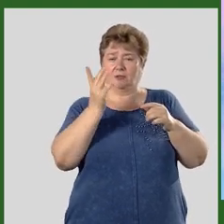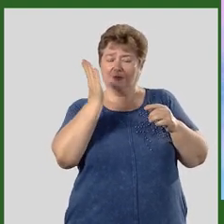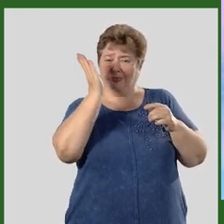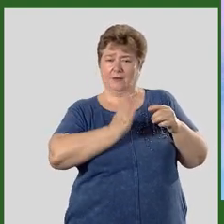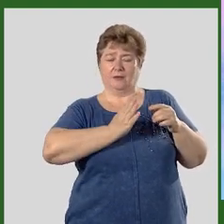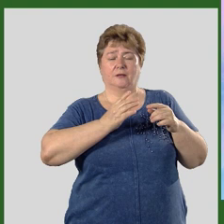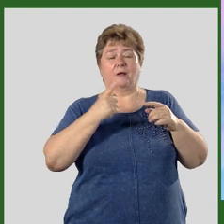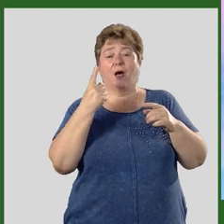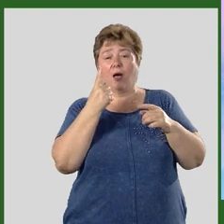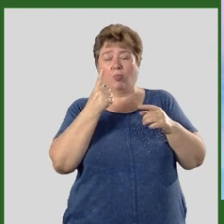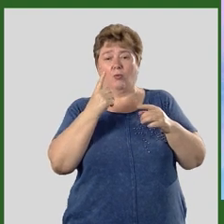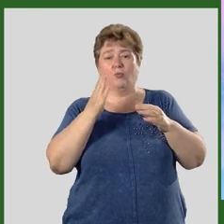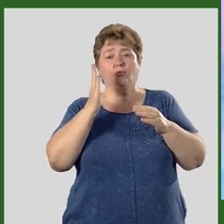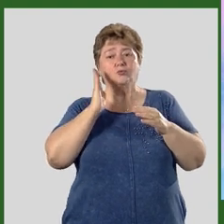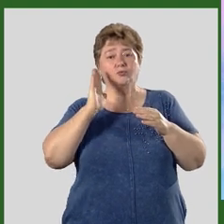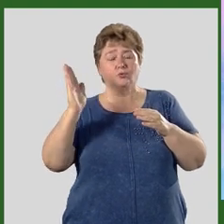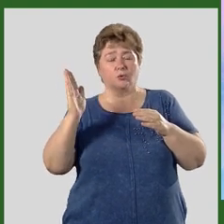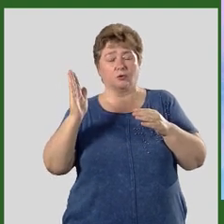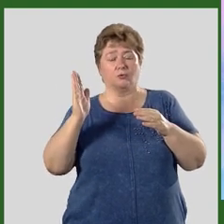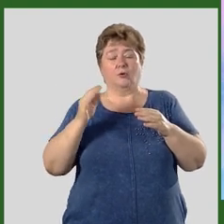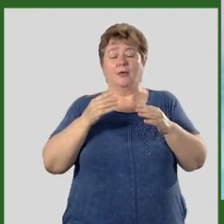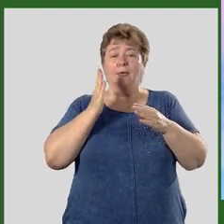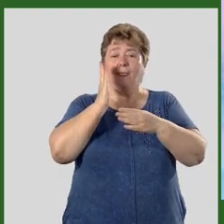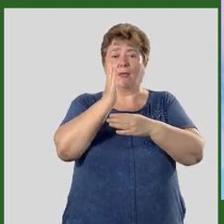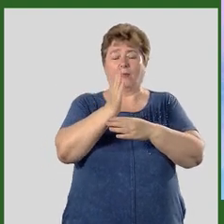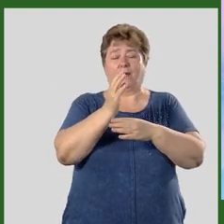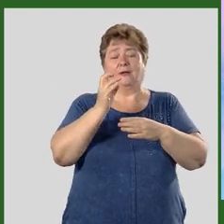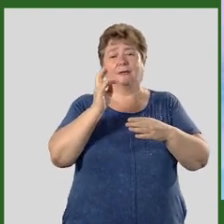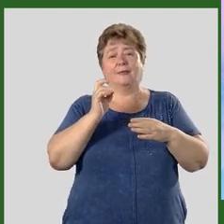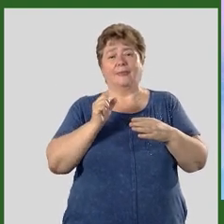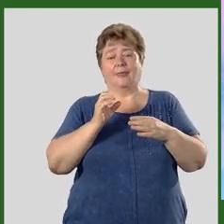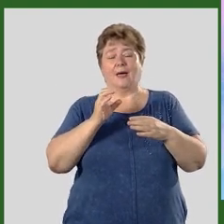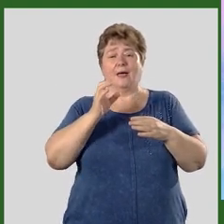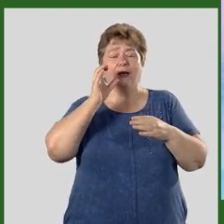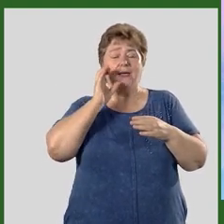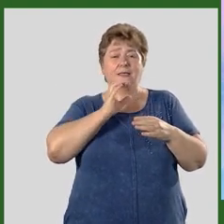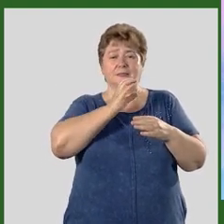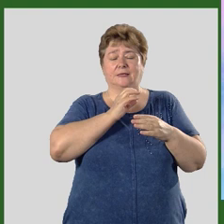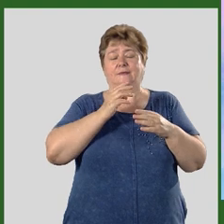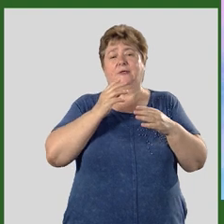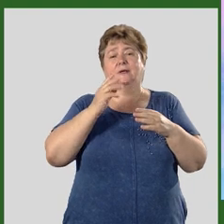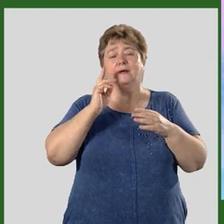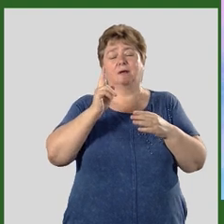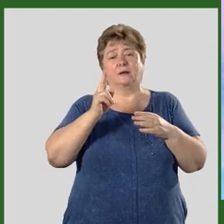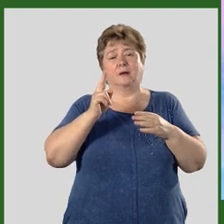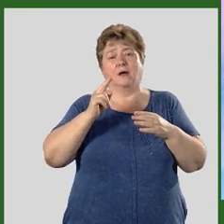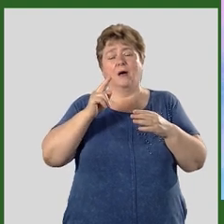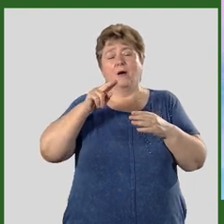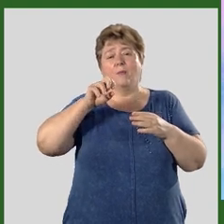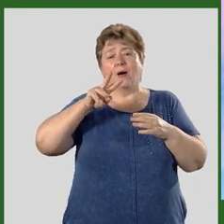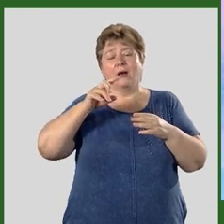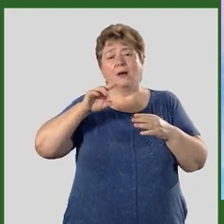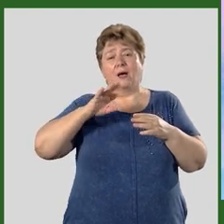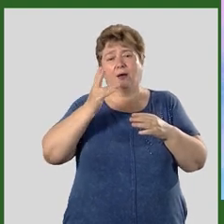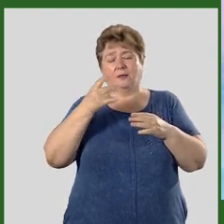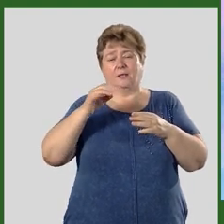одну и ту же сторону и направлена на север, к полярной звезде. Двигаясь